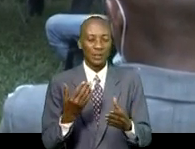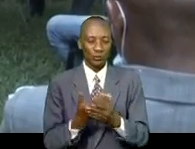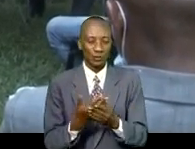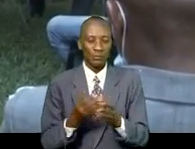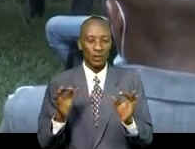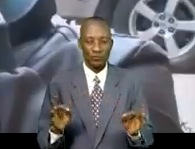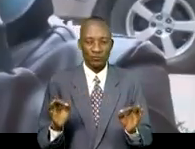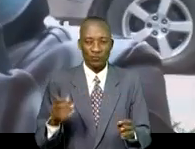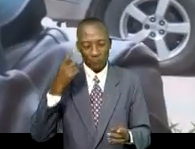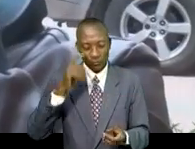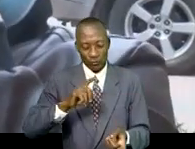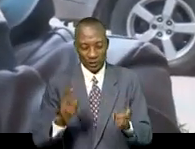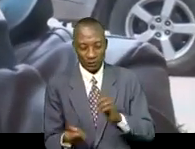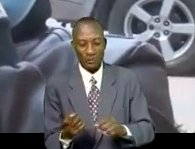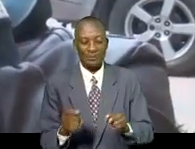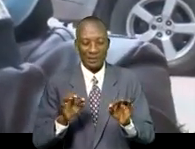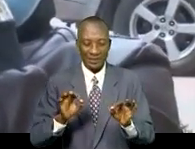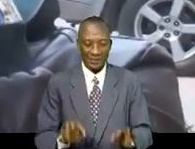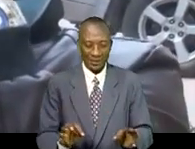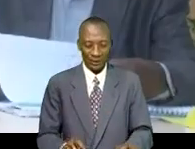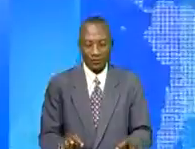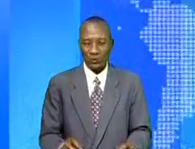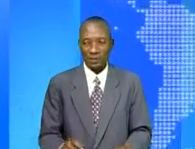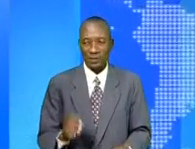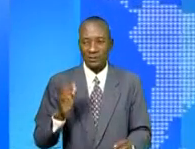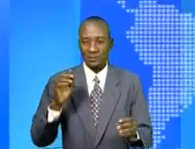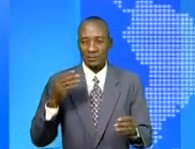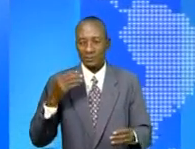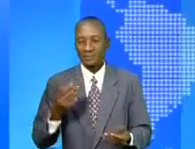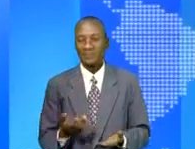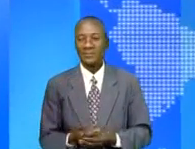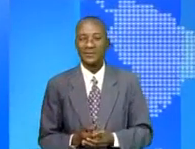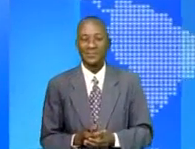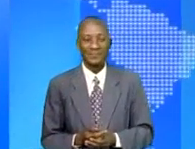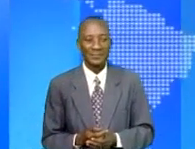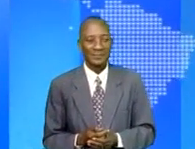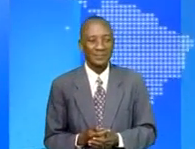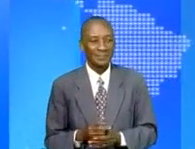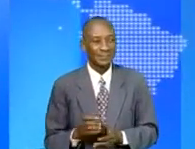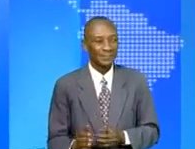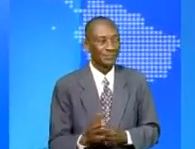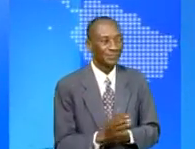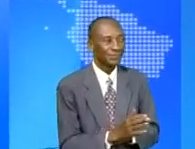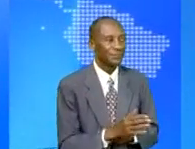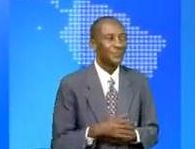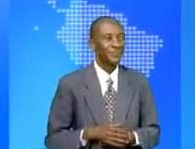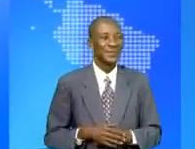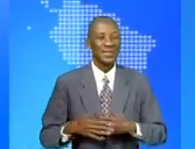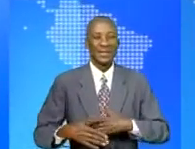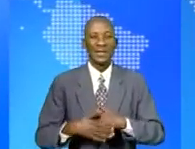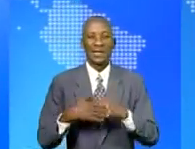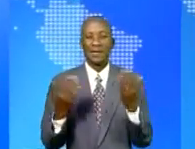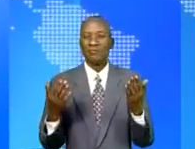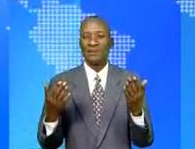matière d'aménagement du territoire pour harmoniser les évolutions. La ville de Bounia sera bientôt électrifiée. Un